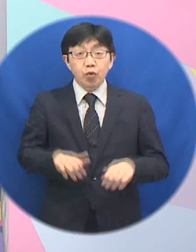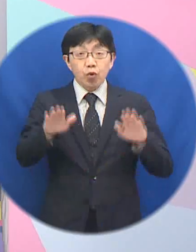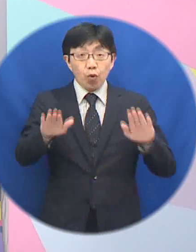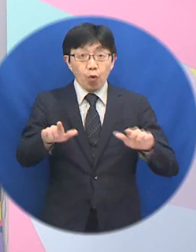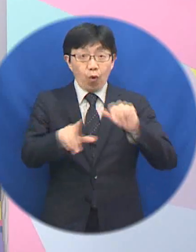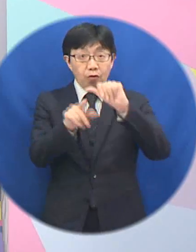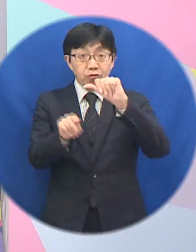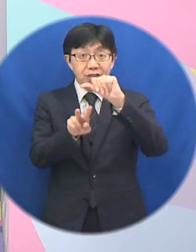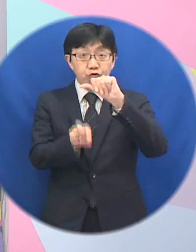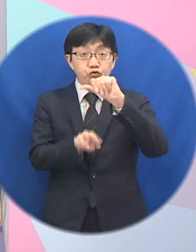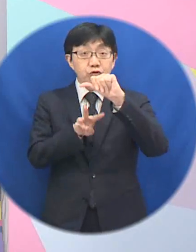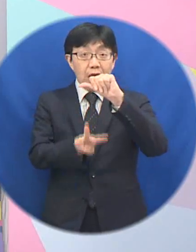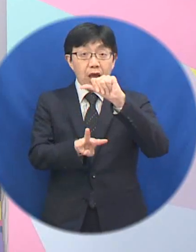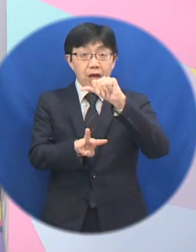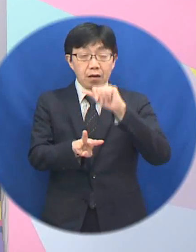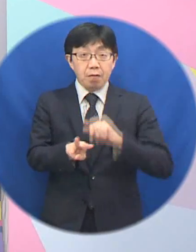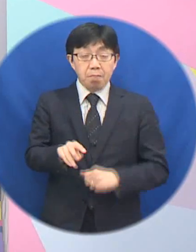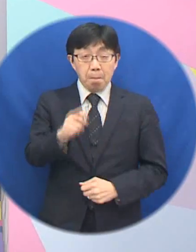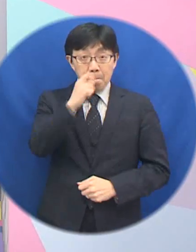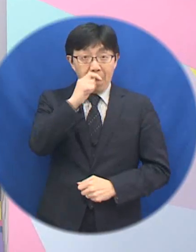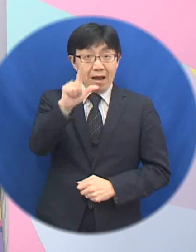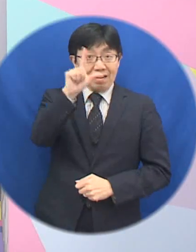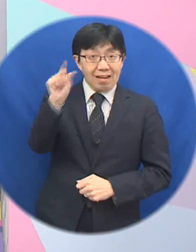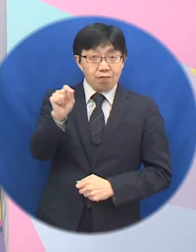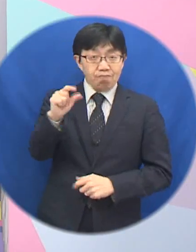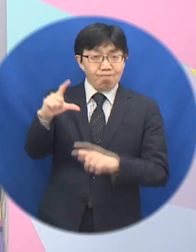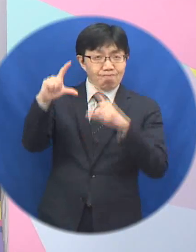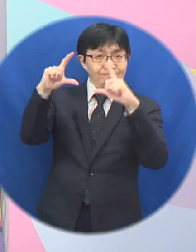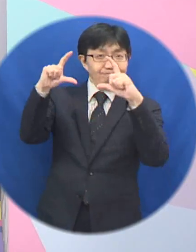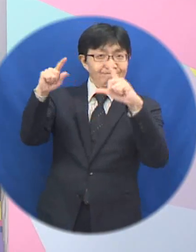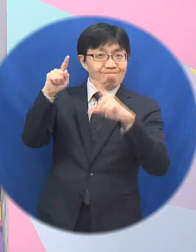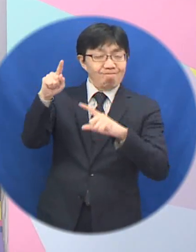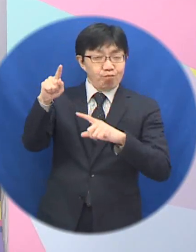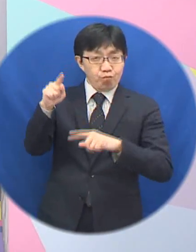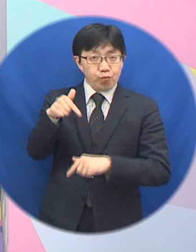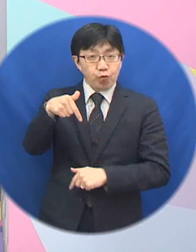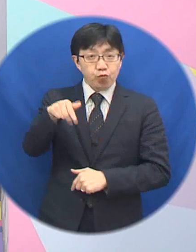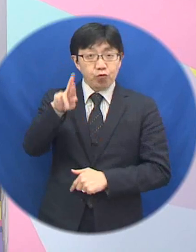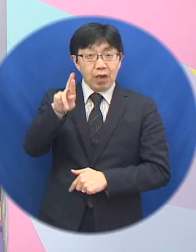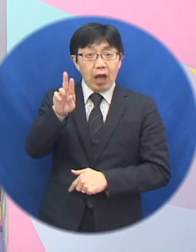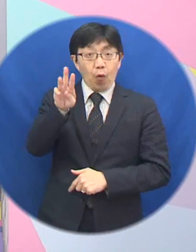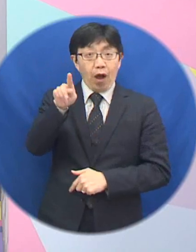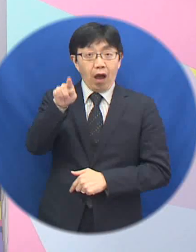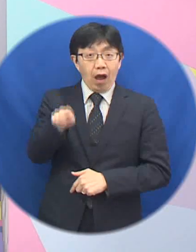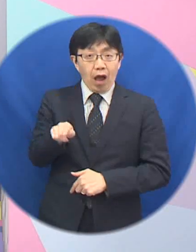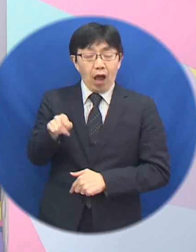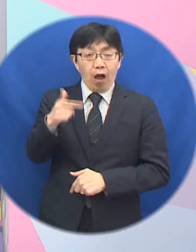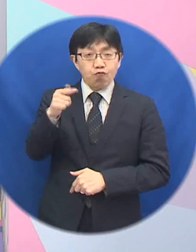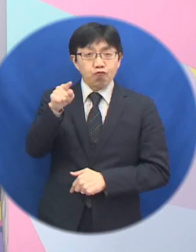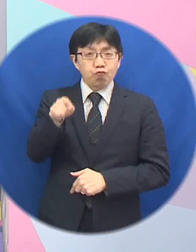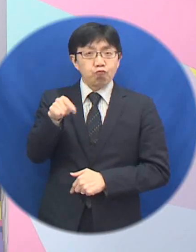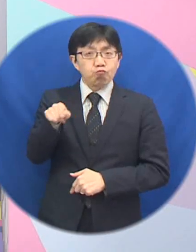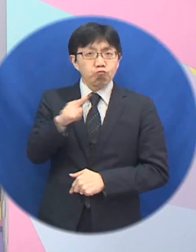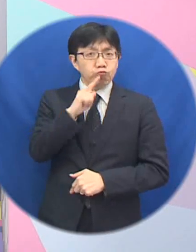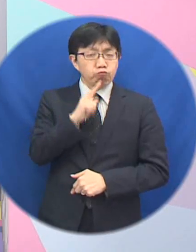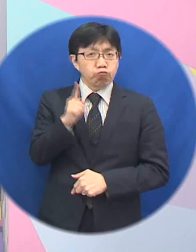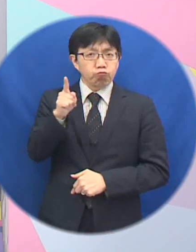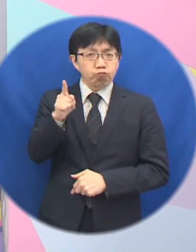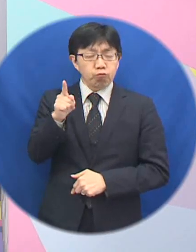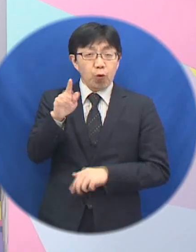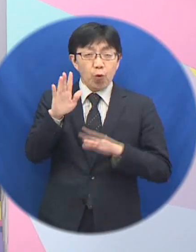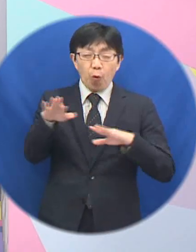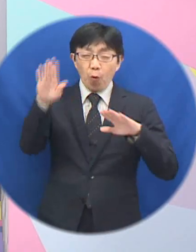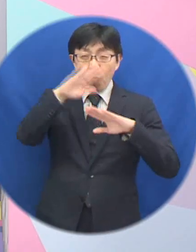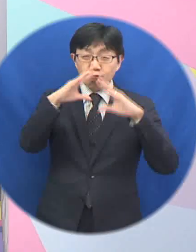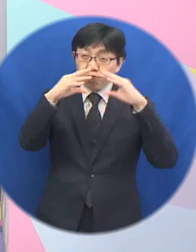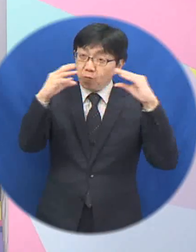日5月23日は満月フラワームーンだそうです。今日は雲の切れ間から見えるかもし